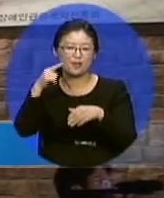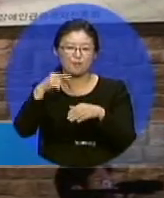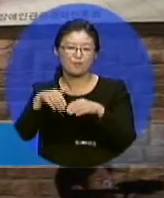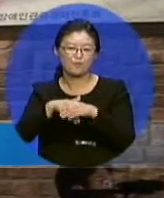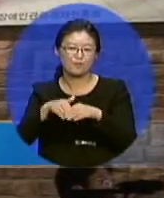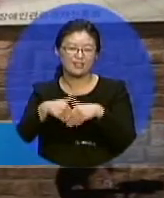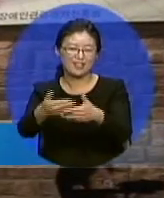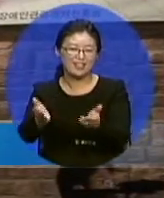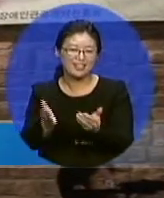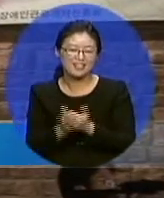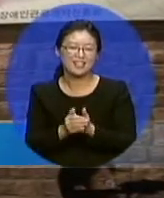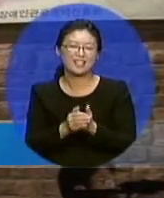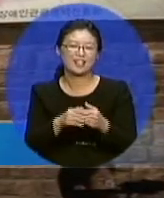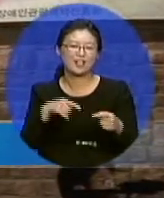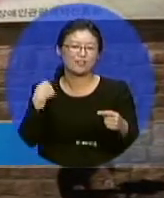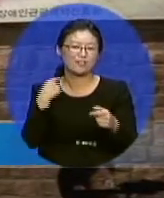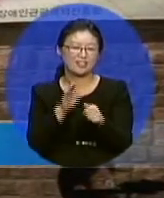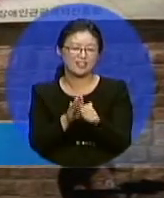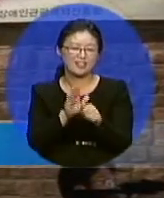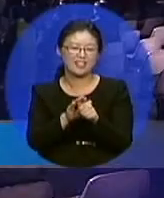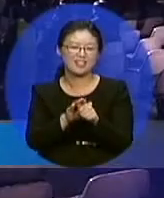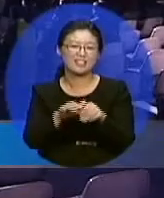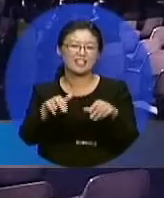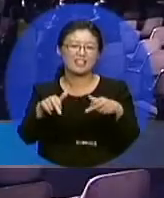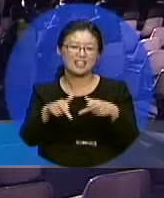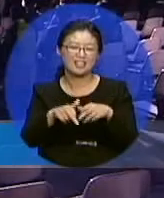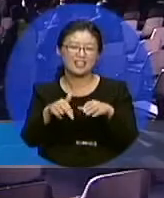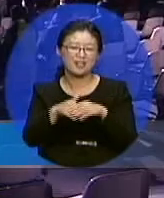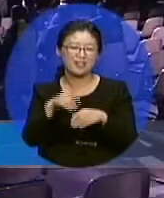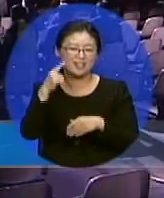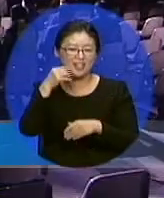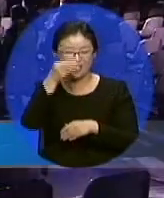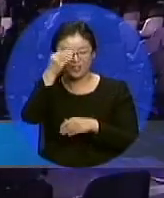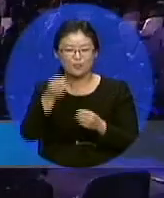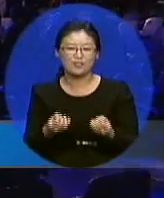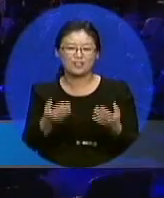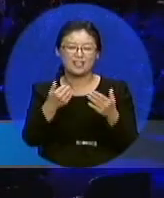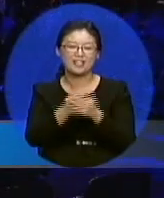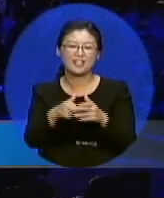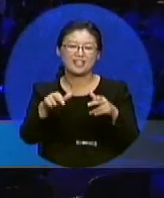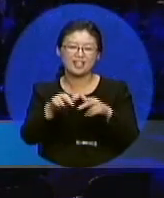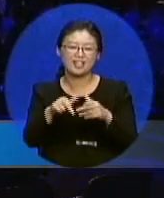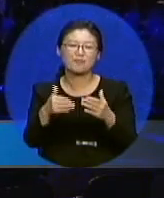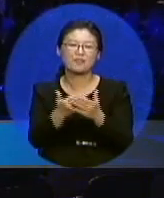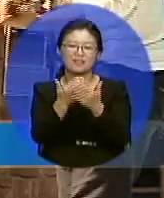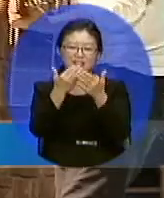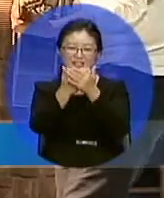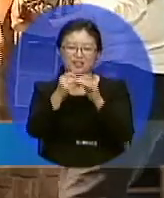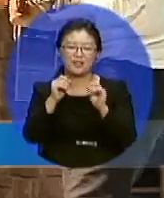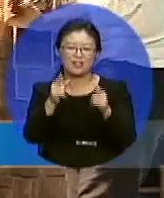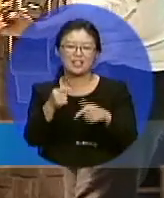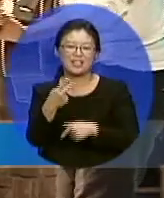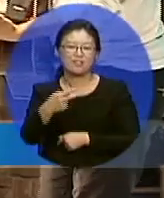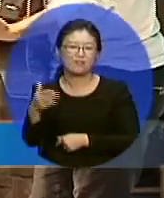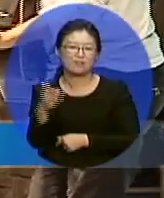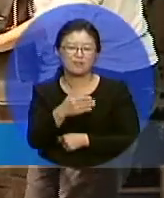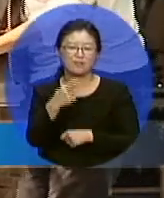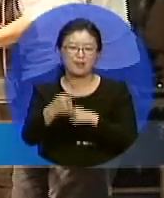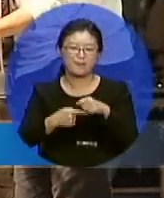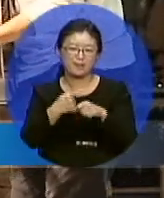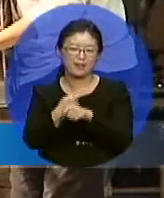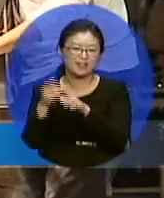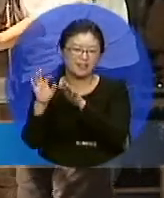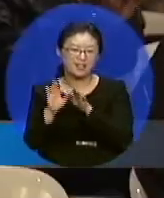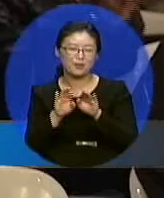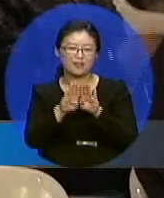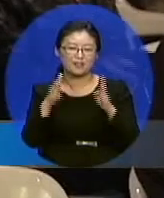한국장애인문화예술단체총연합회가 주최하는 장애인문화예술축제는 장애인문화예술 발전의 계기를 마련하고자 지난 2009년부터 매년 열리고